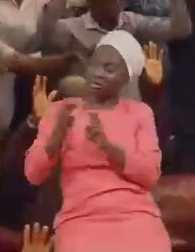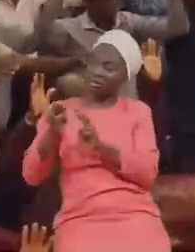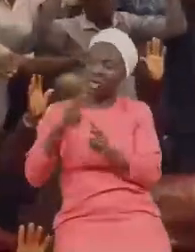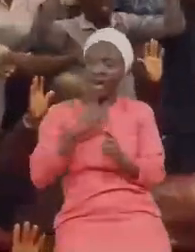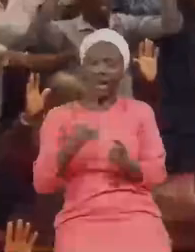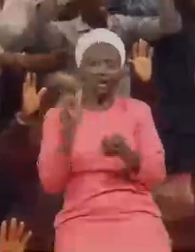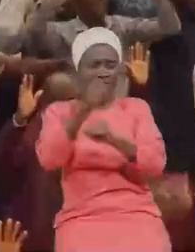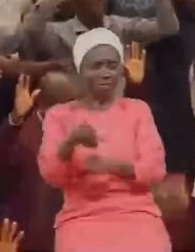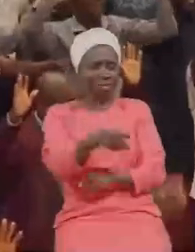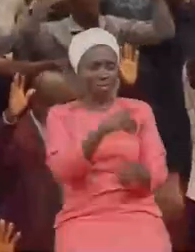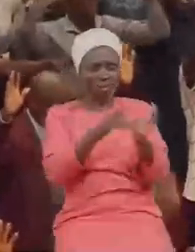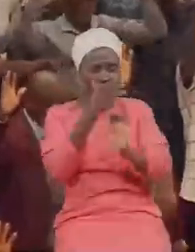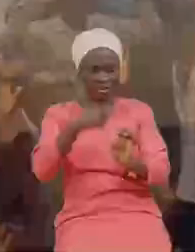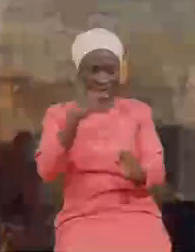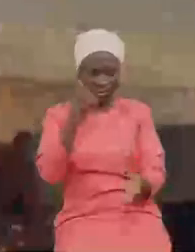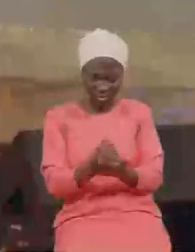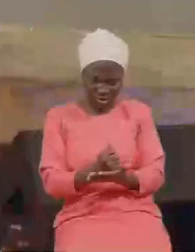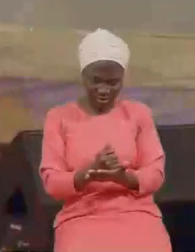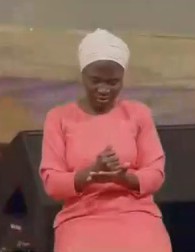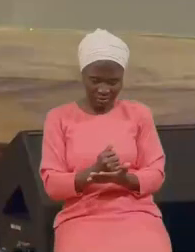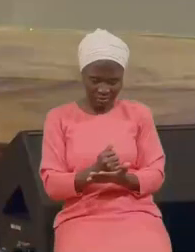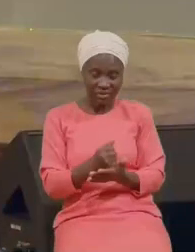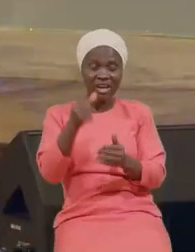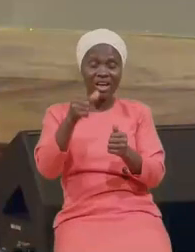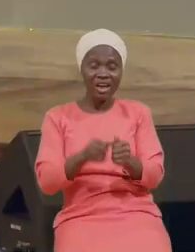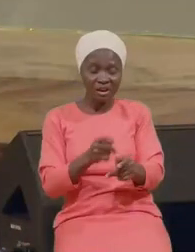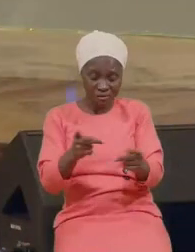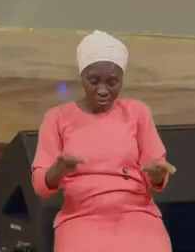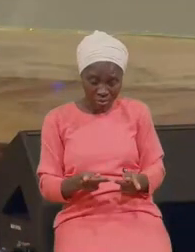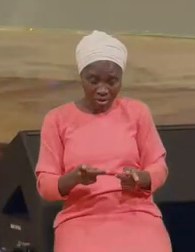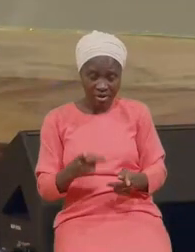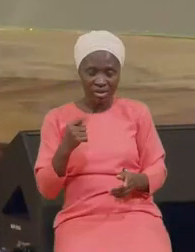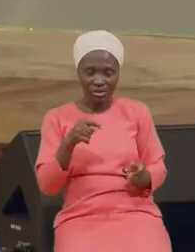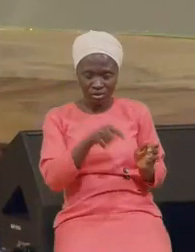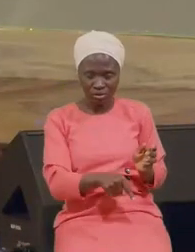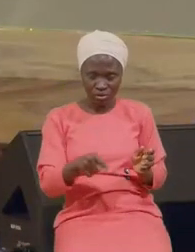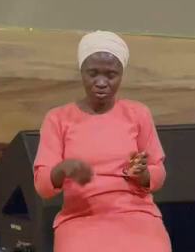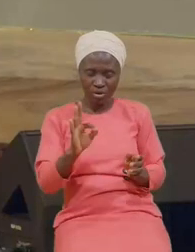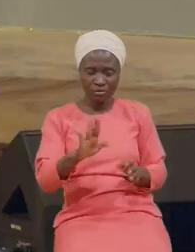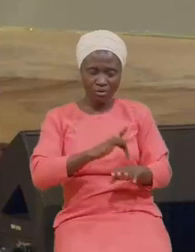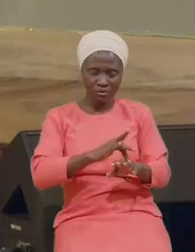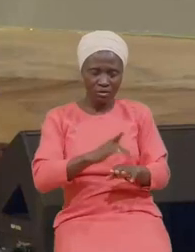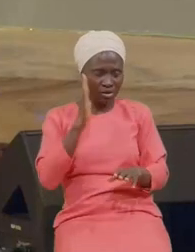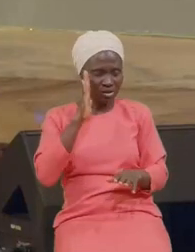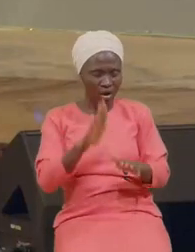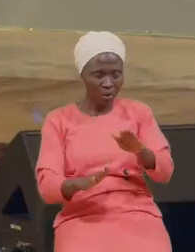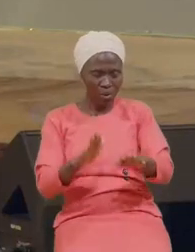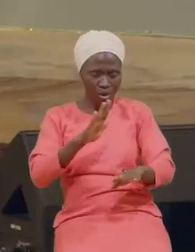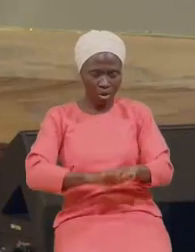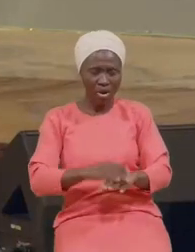au nom de Jésus Christ tout le code confoulera vos pieds